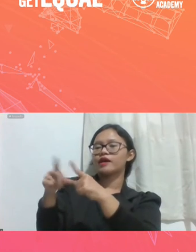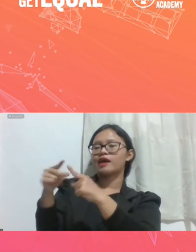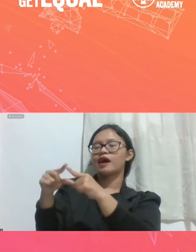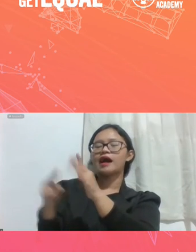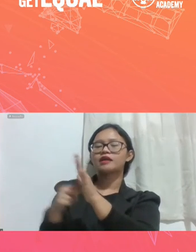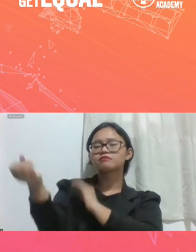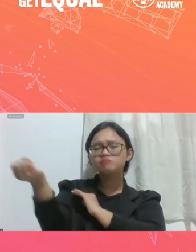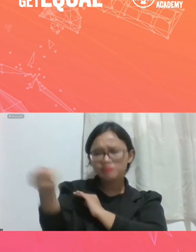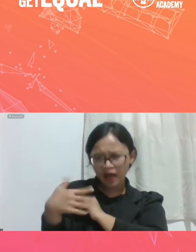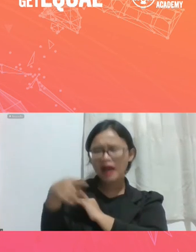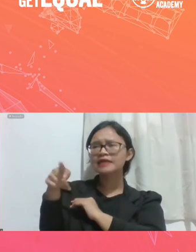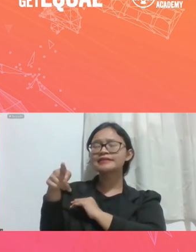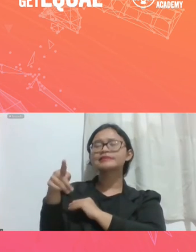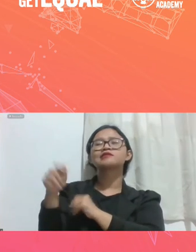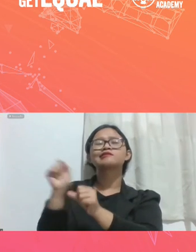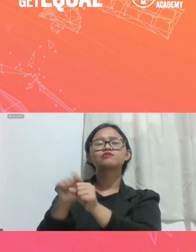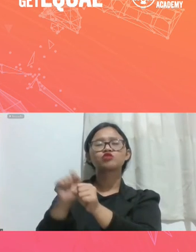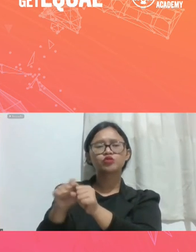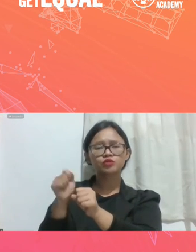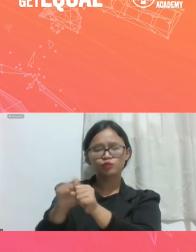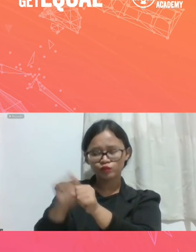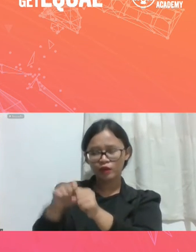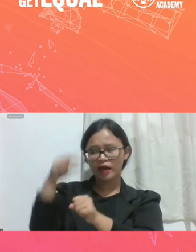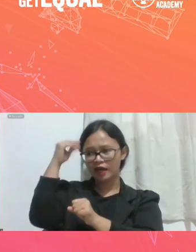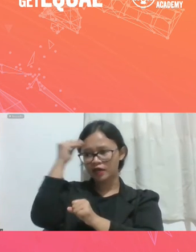ini sedang disusun tentang RUU PKS